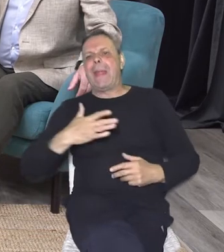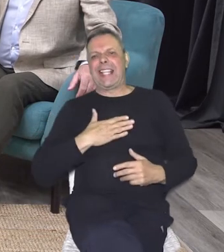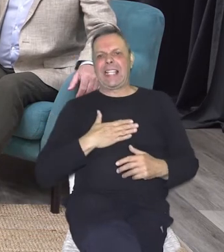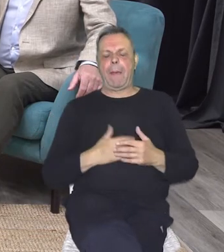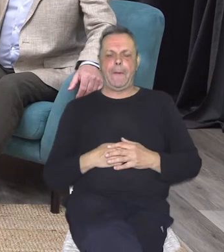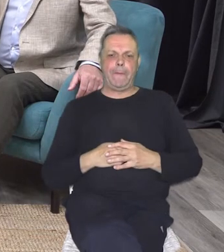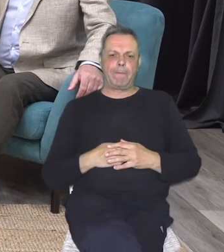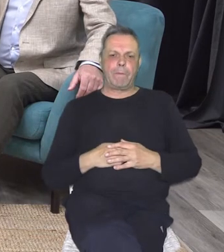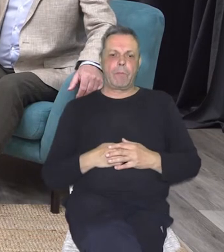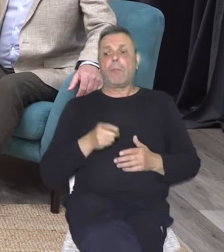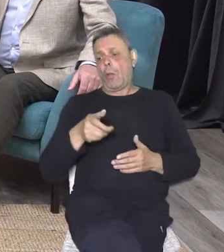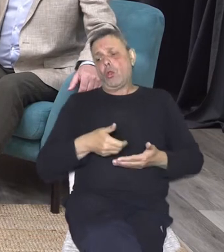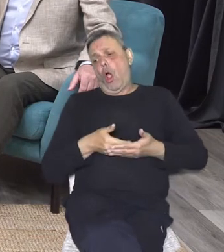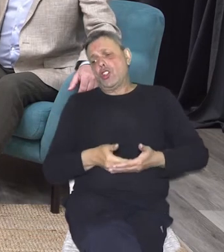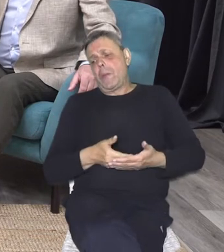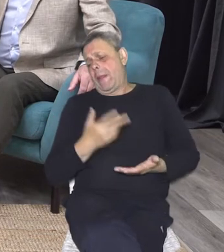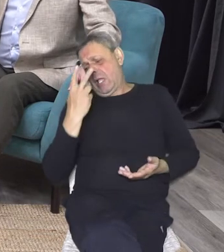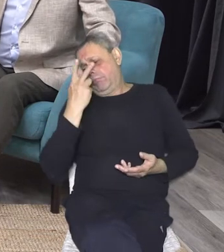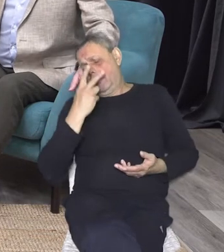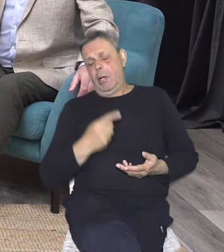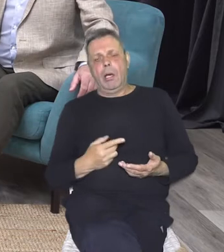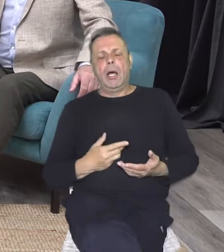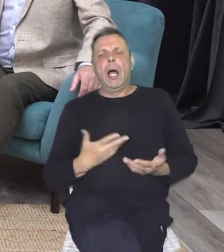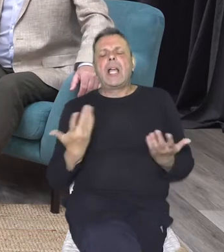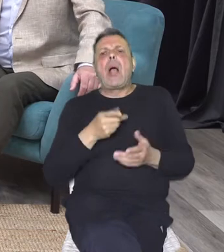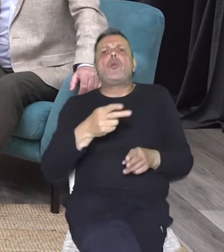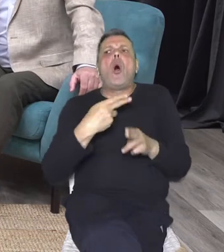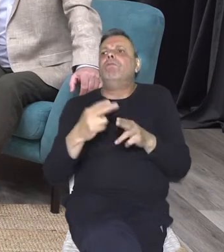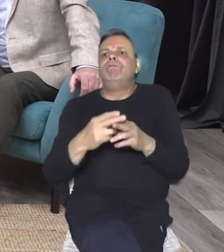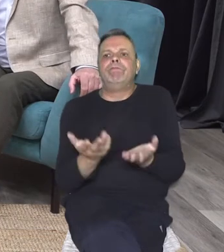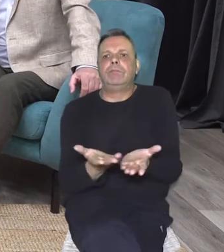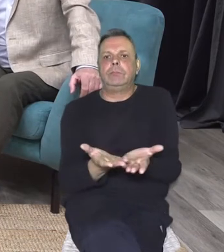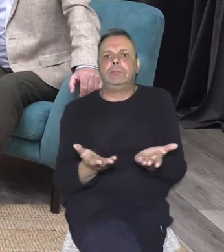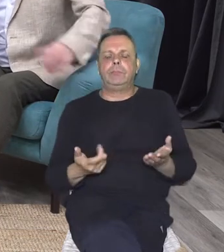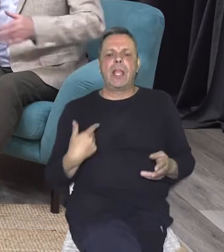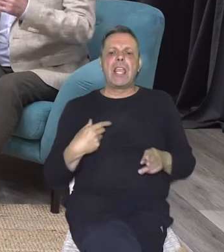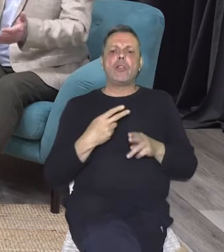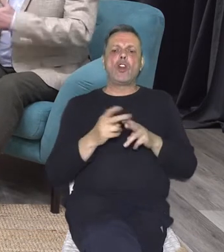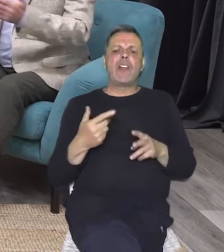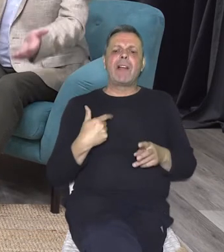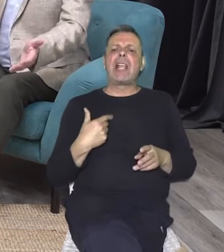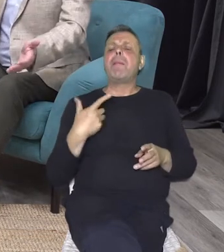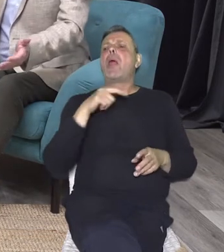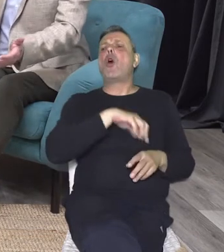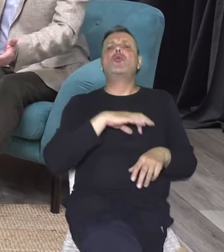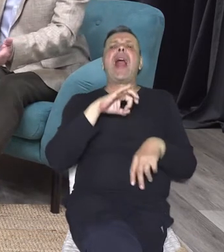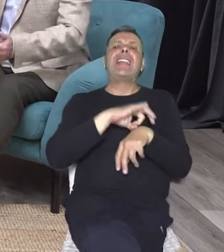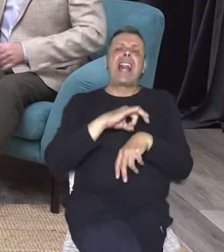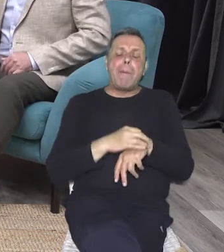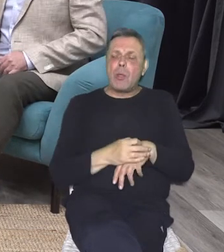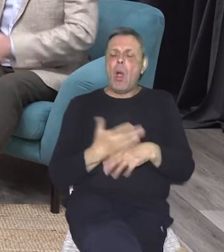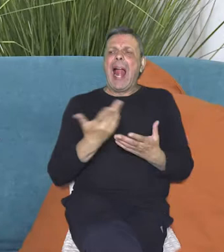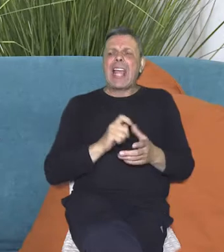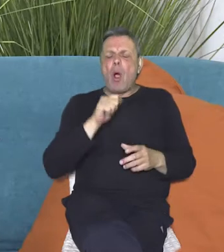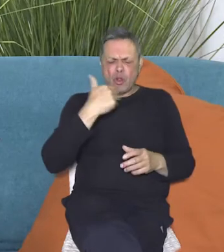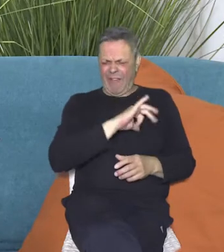sebe. To je činjenica. A kako to riješiti? Ja rješavam kad meni dođu na terapiju bioenergijom,